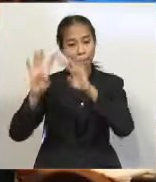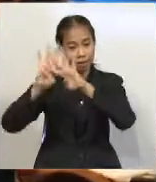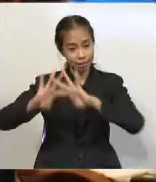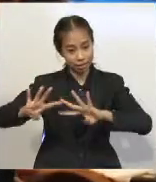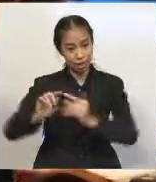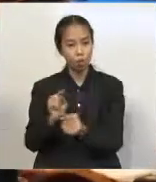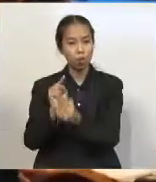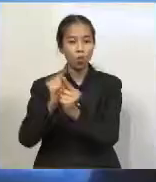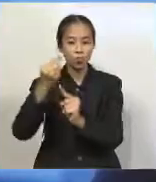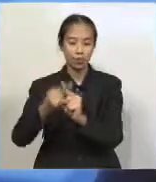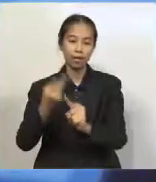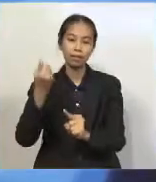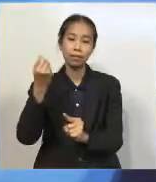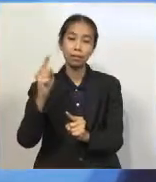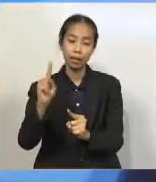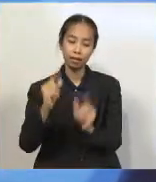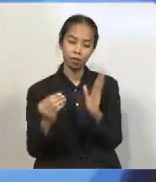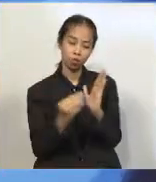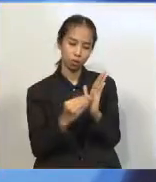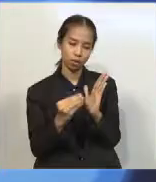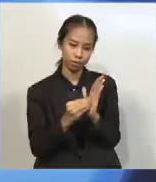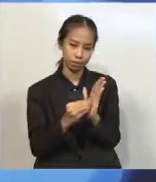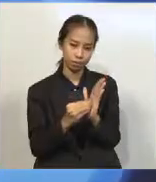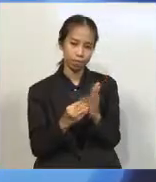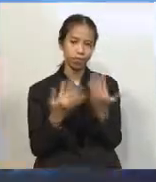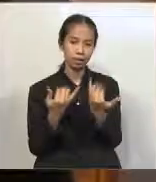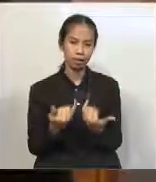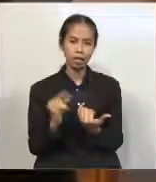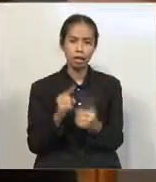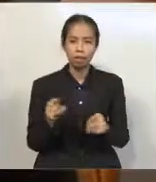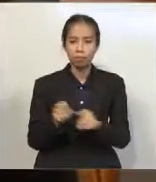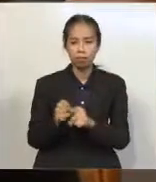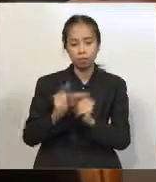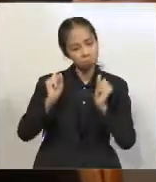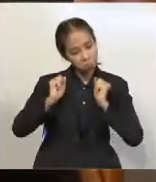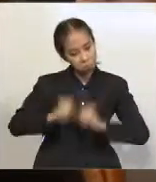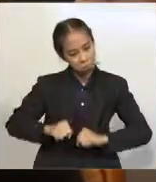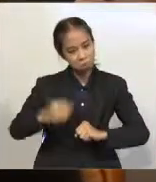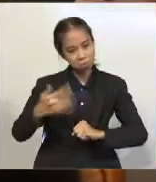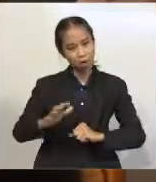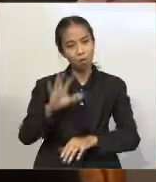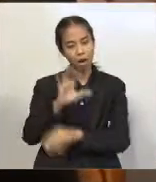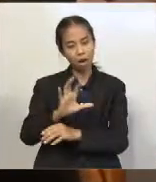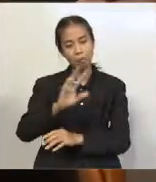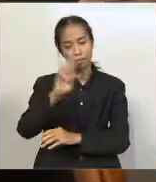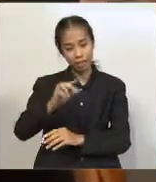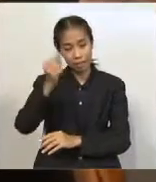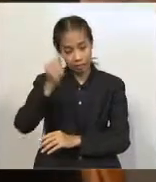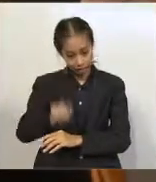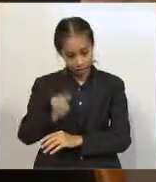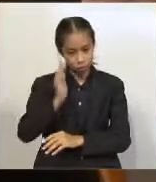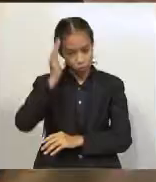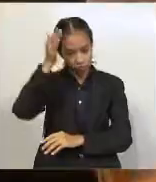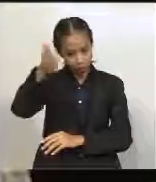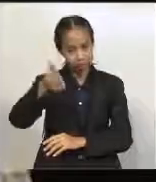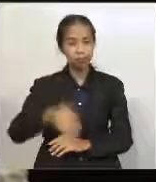กันในเดือนพฤศจิกายนนี้ที่กรุงเทพมหานครเพื่อขอความเห็นชอบนำไปสู่การบังคับใช้เป็นขั้นตอนต่อไปค่ะ